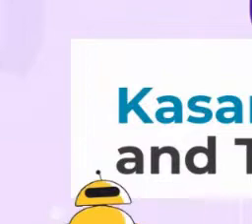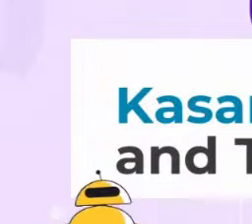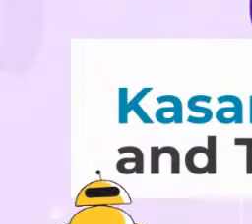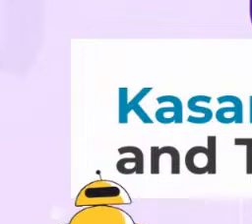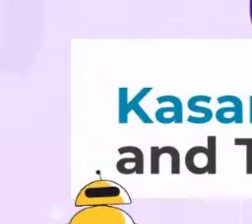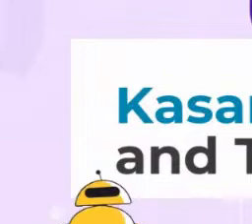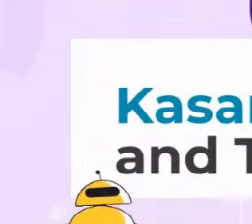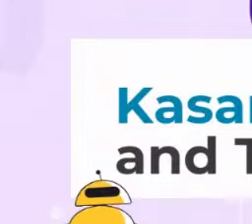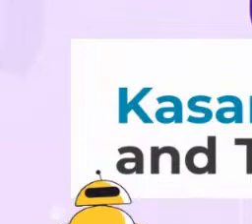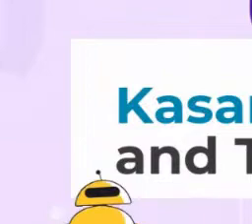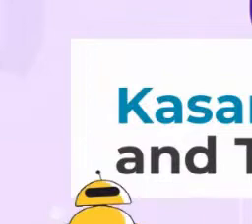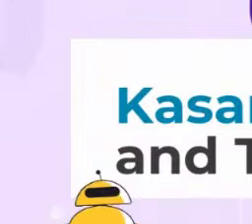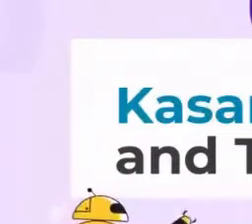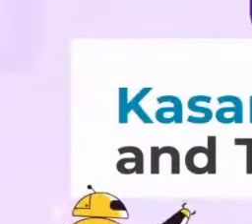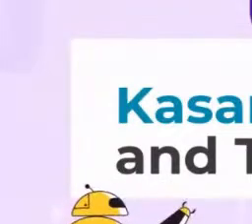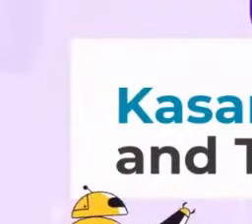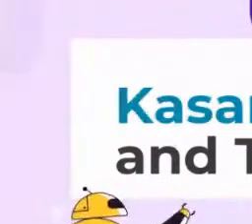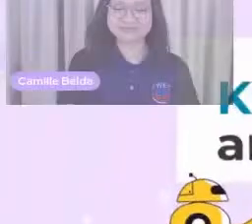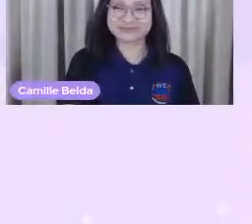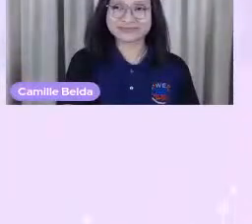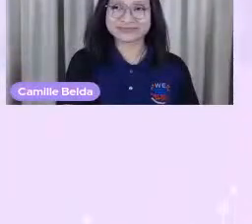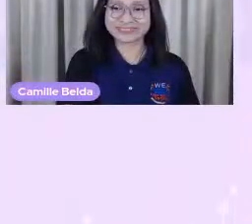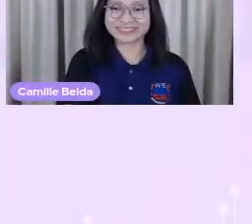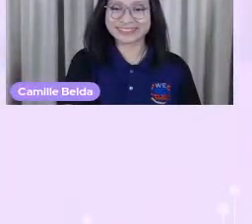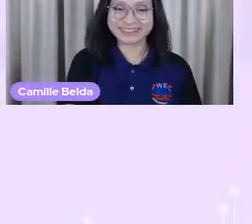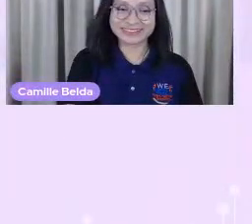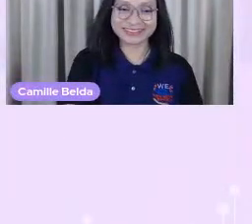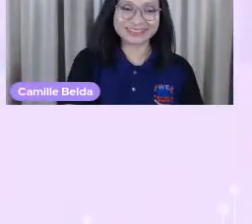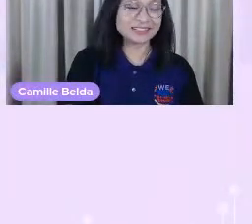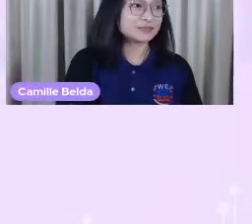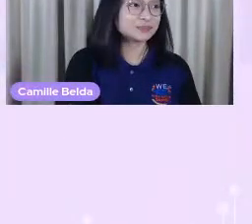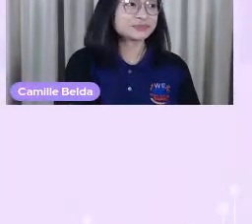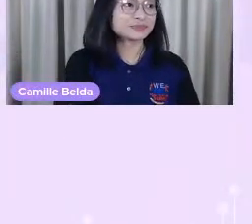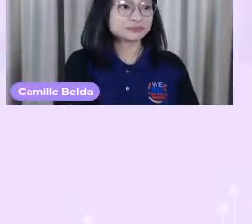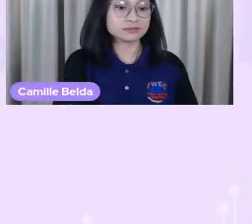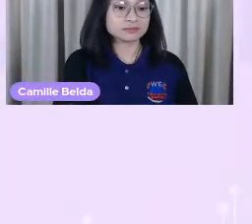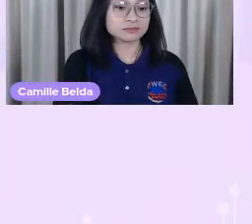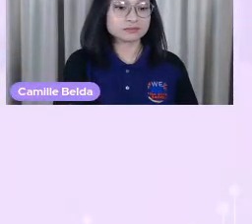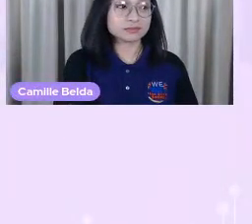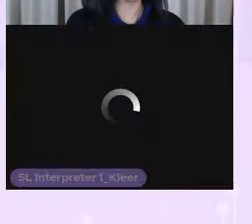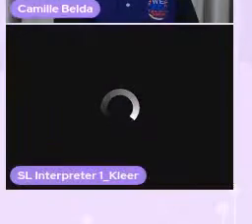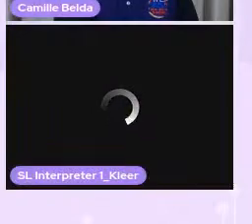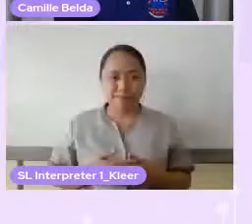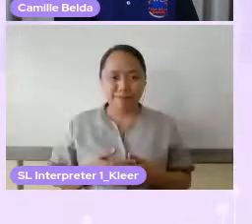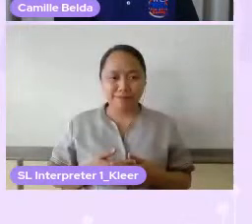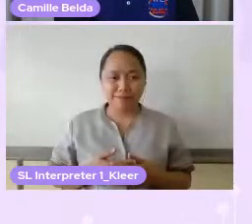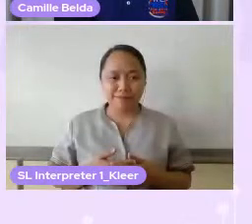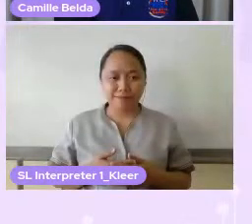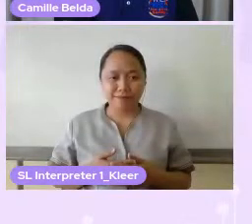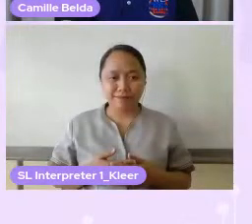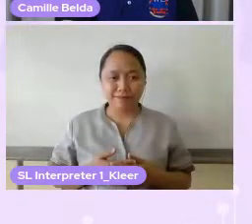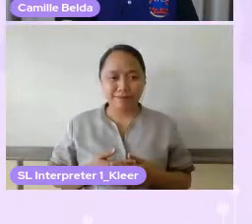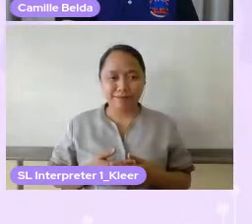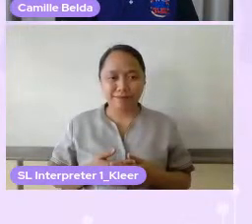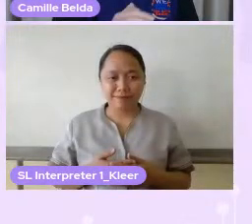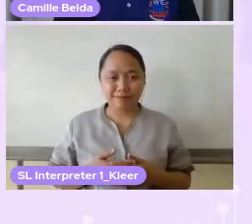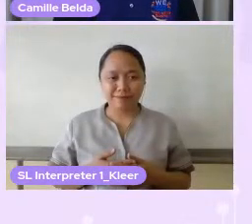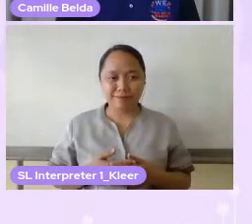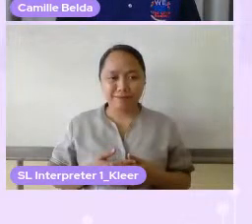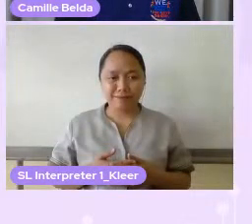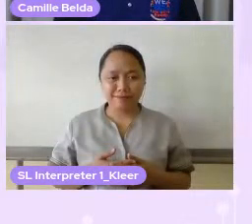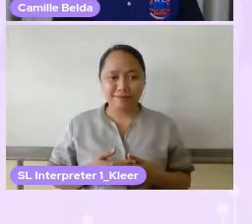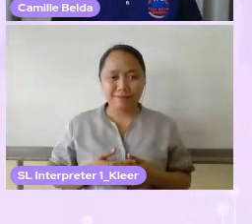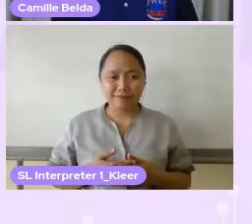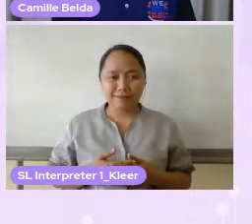Sabay ako at may silbi sa lipunan di pa aapi. Isinusulong ko mga layunin, karapatan sa